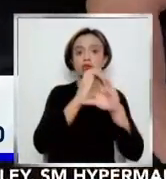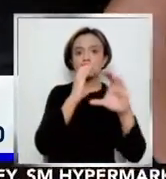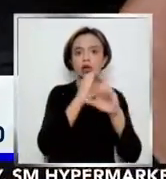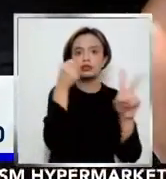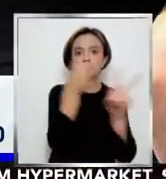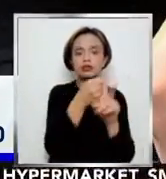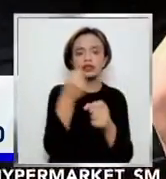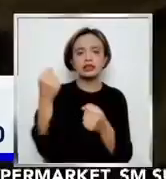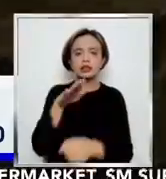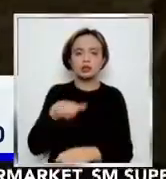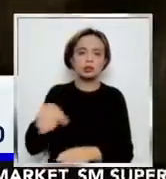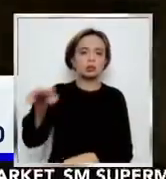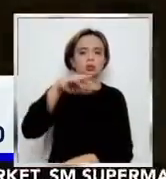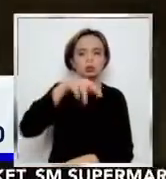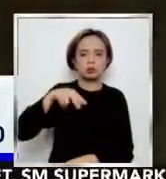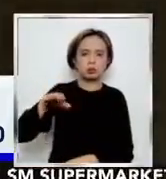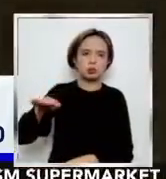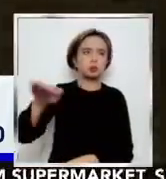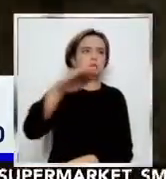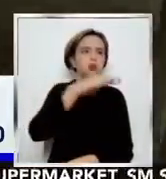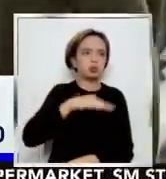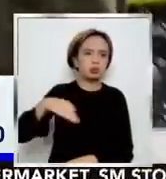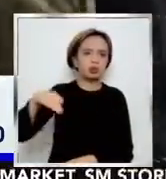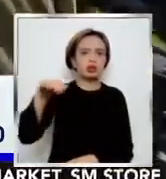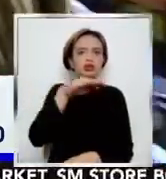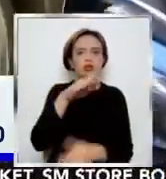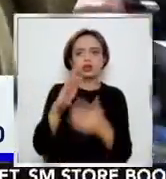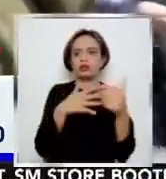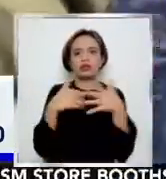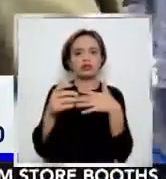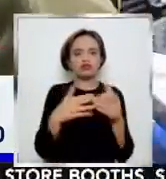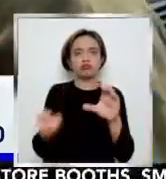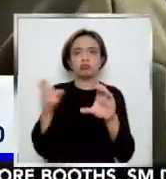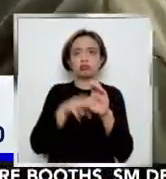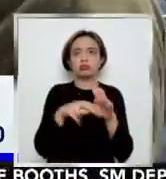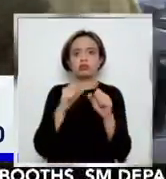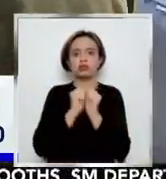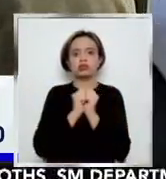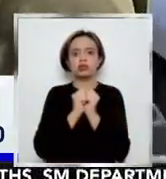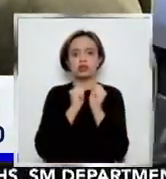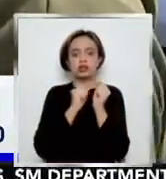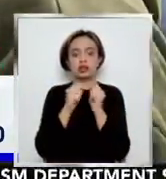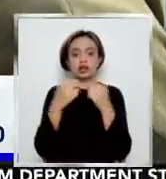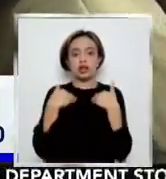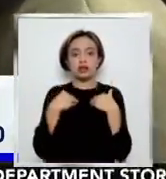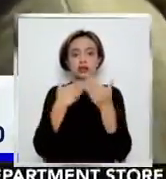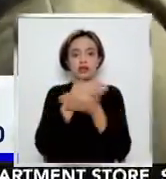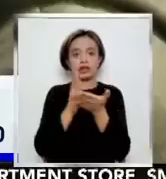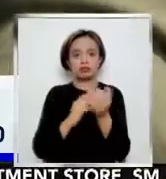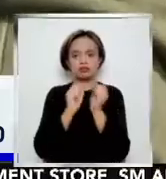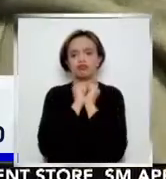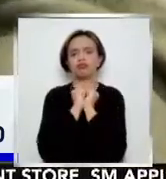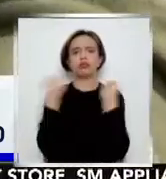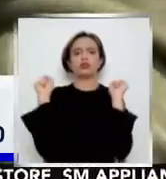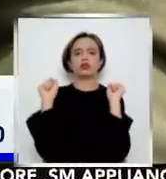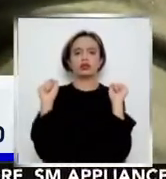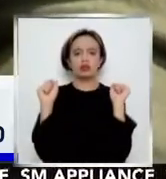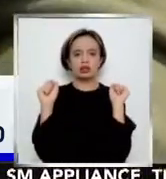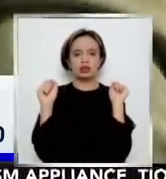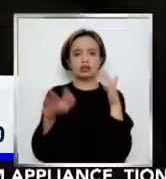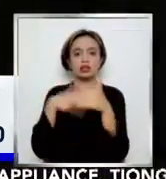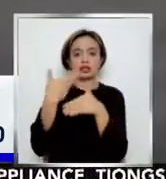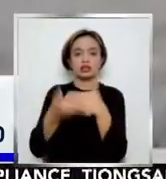inikot-ikot sila ng mga lalaki habang nasa loob ng sasakyan, nakakalas sa pagkakatali ang ilan sa kanila hanggang sa makarating sila dito